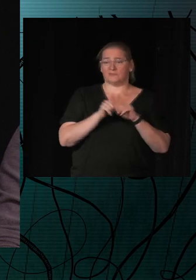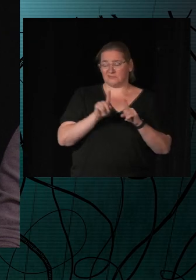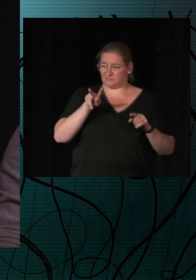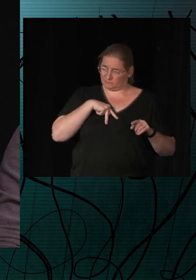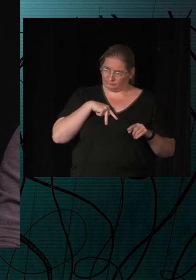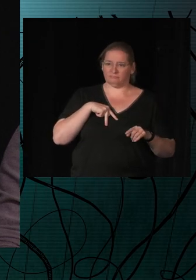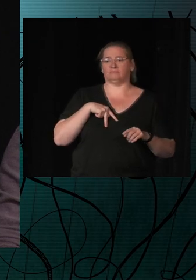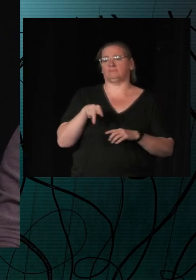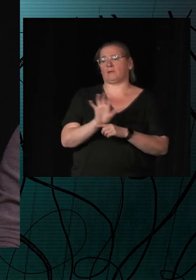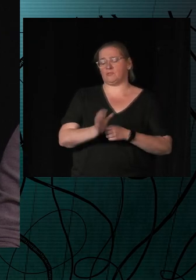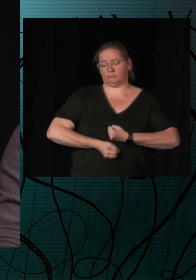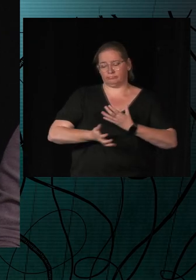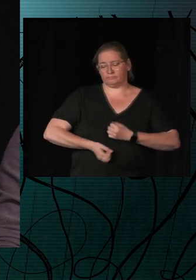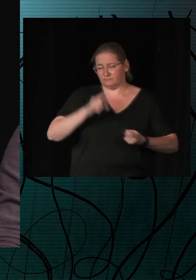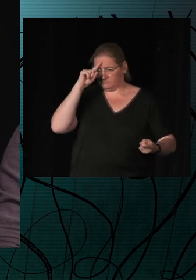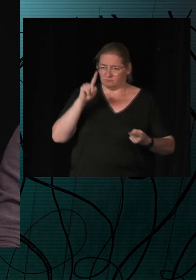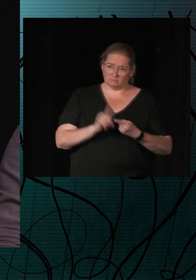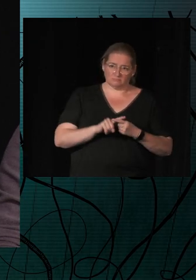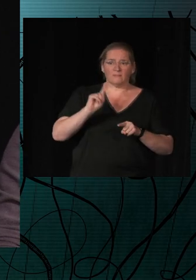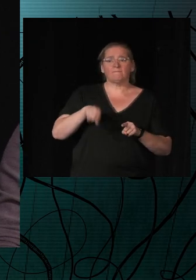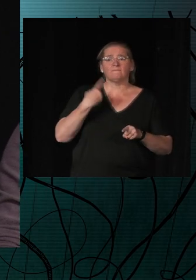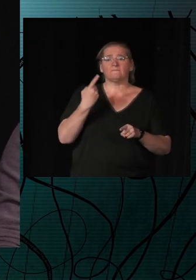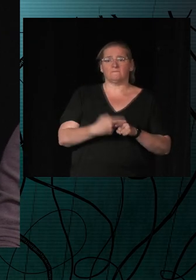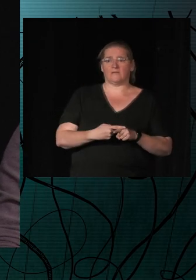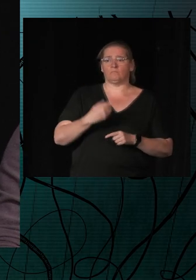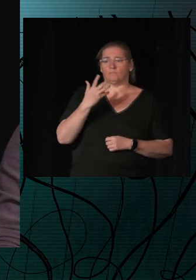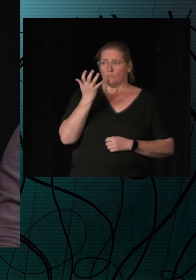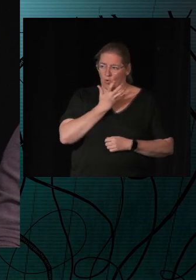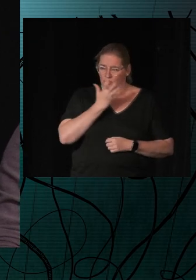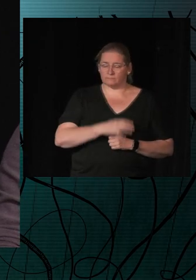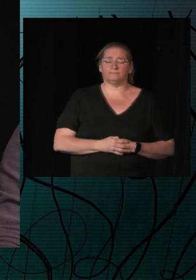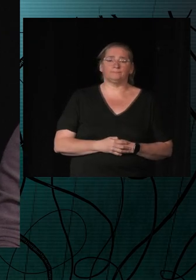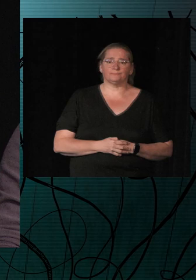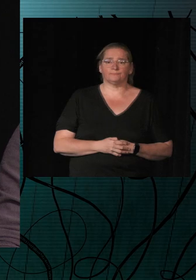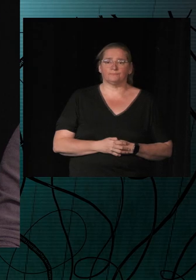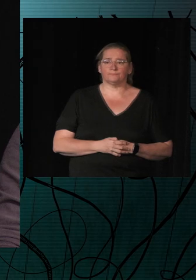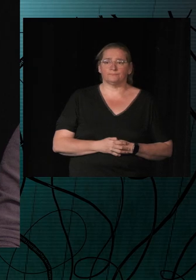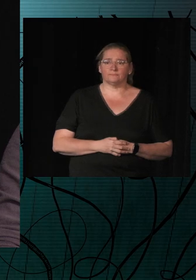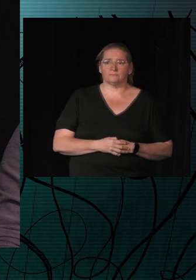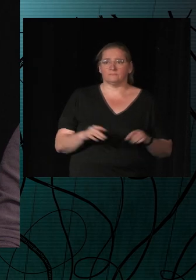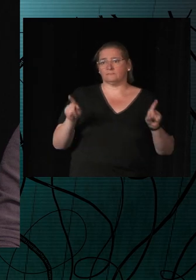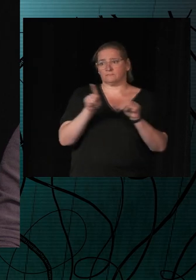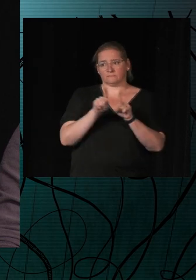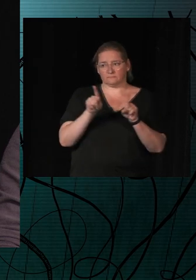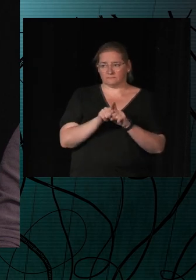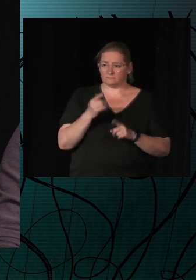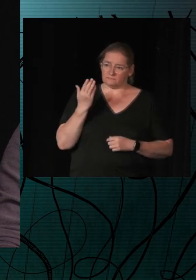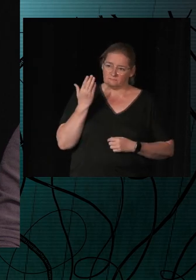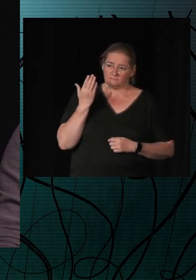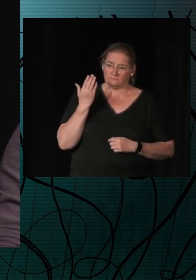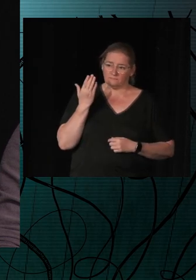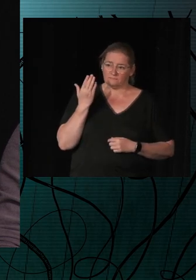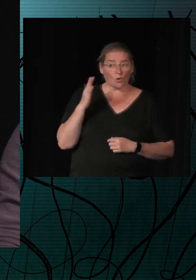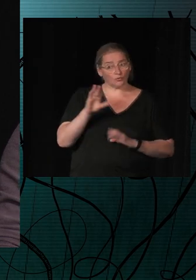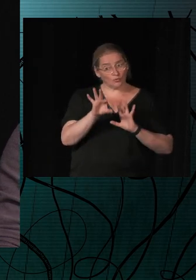ma chaîne et sur les une autre possibilité de de de choix de jeux c'est que on m'offre les